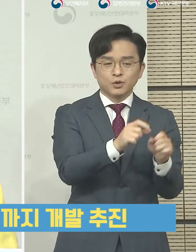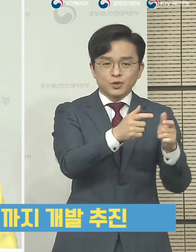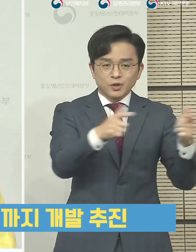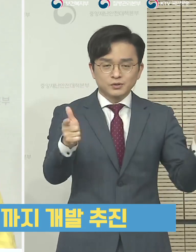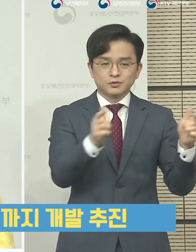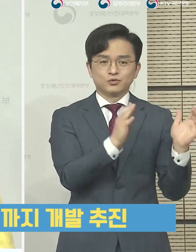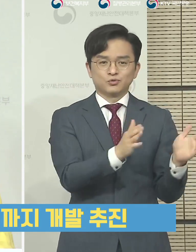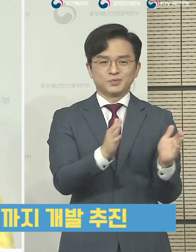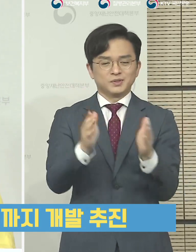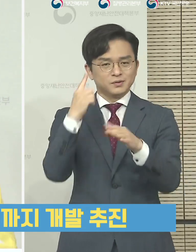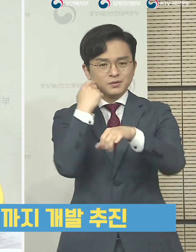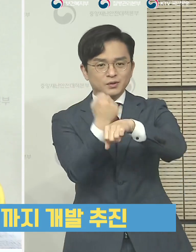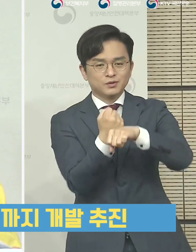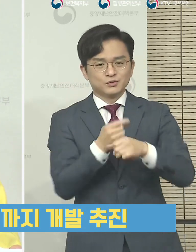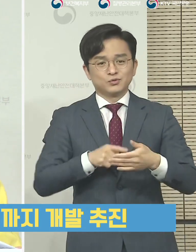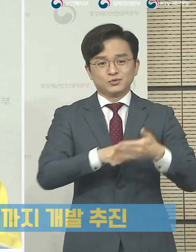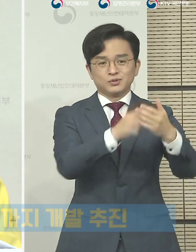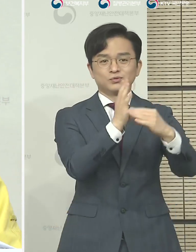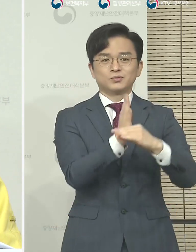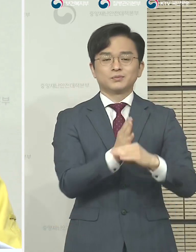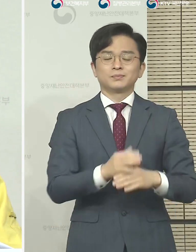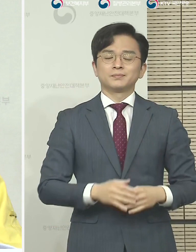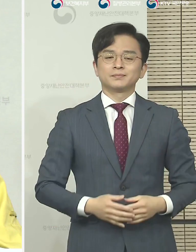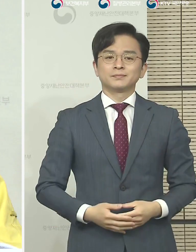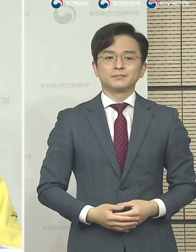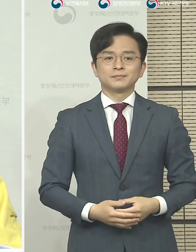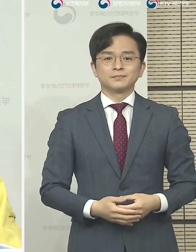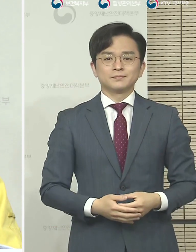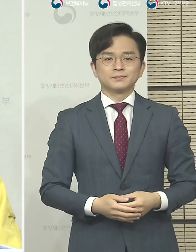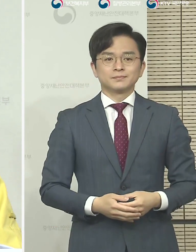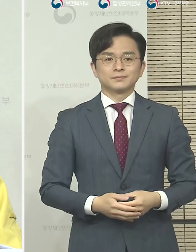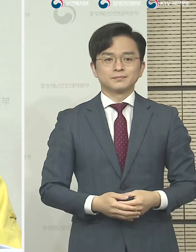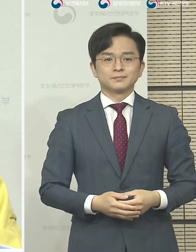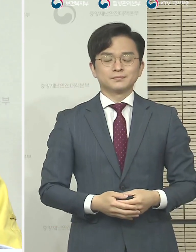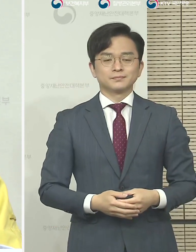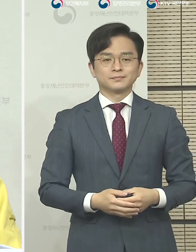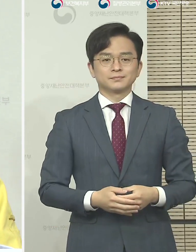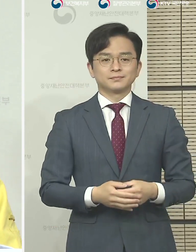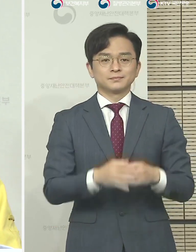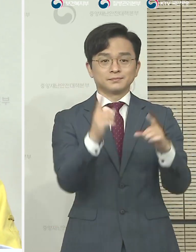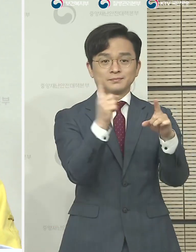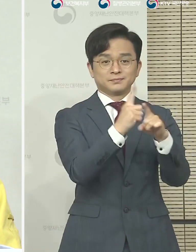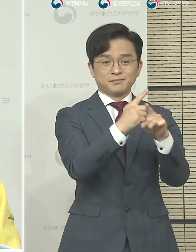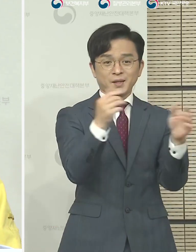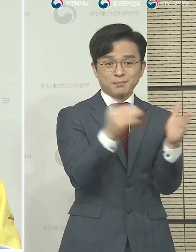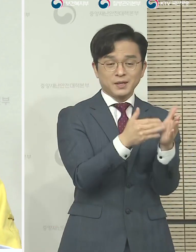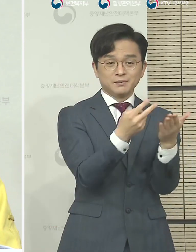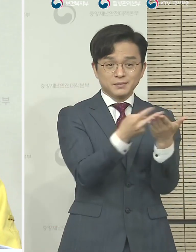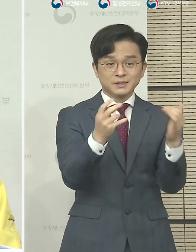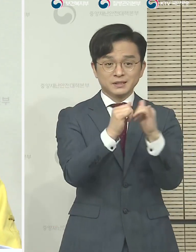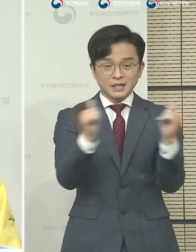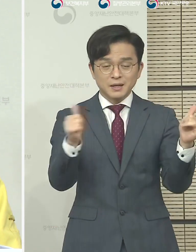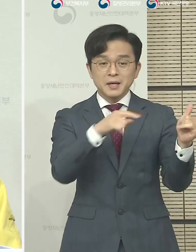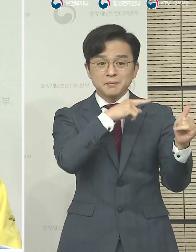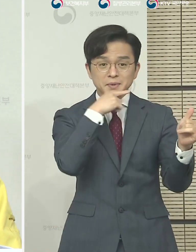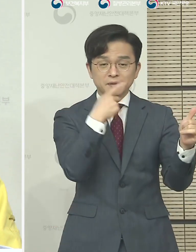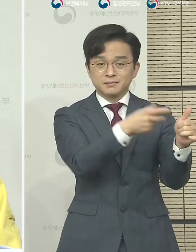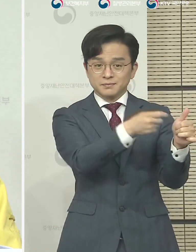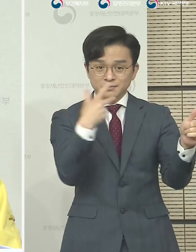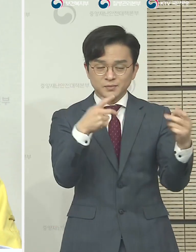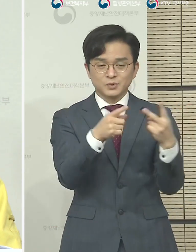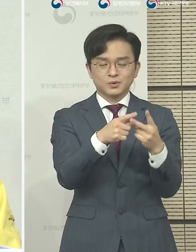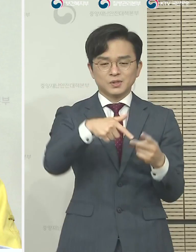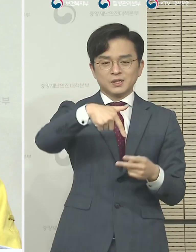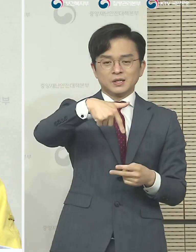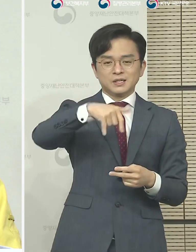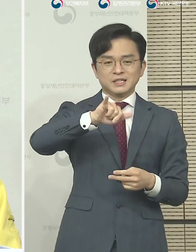플랫폼의 백신 연구를 추진하고 있습니다. 앞으로도 완치자 혈액 확보 간소화, 기관생명윤리위원회,